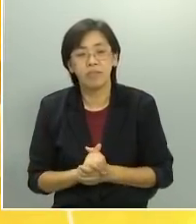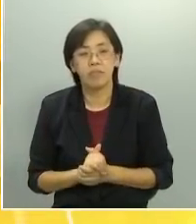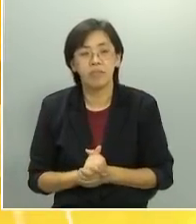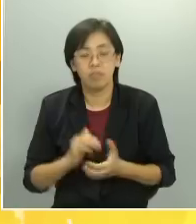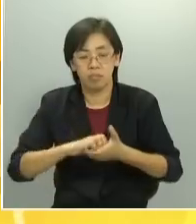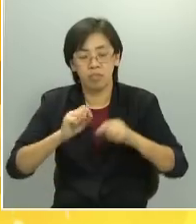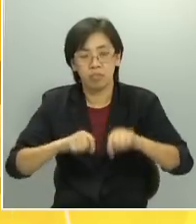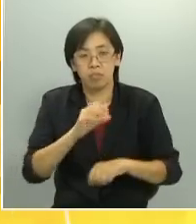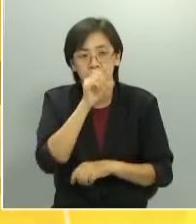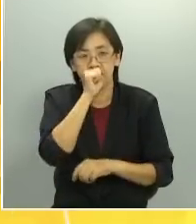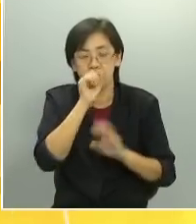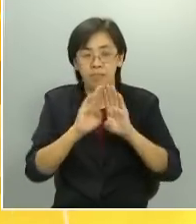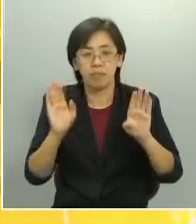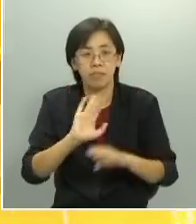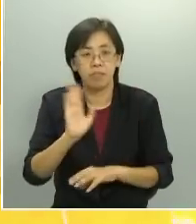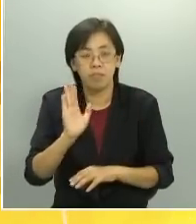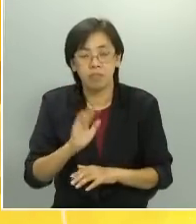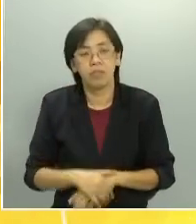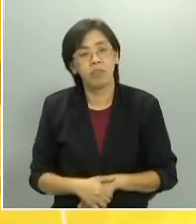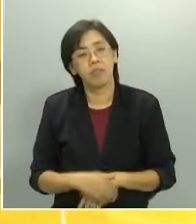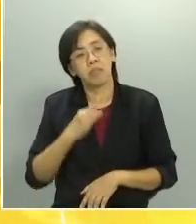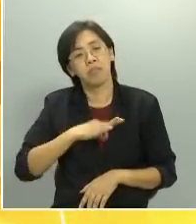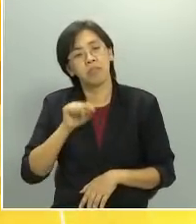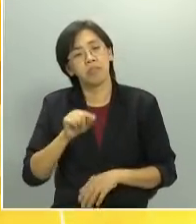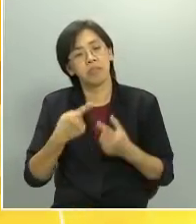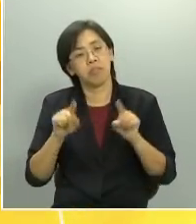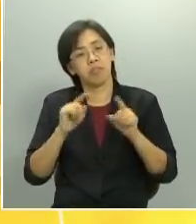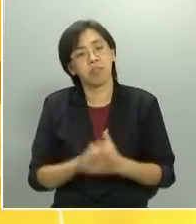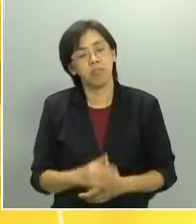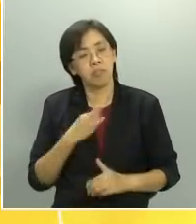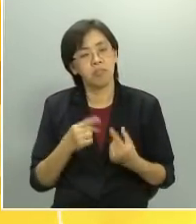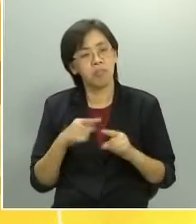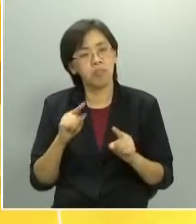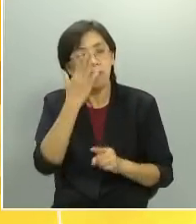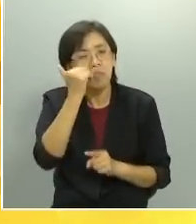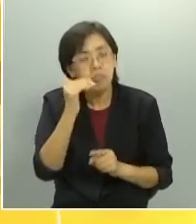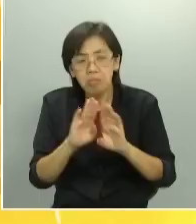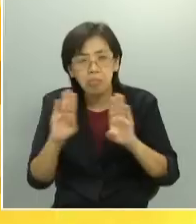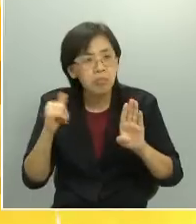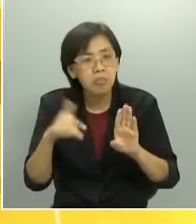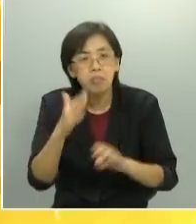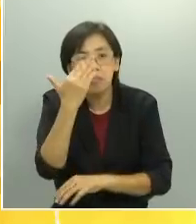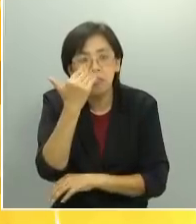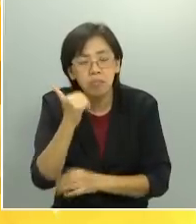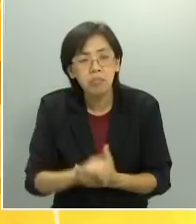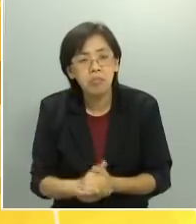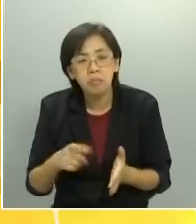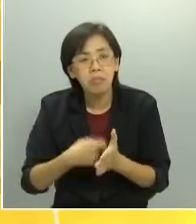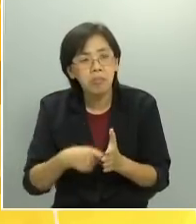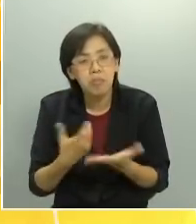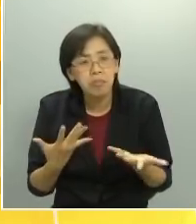าคุณชาติชาติบอกเห็นตรงนี้ก็แปลกแล้วเอ้าทำไมมีเหตุผลอะไรไม่ให้